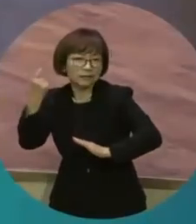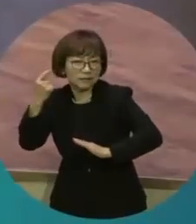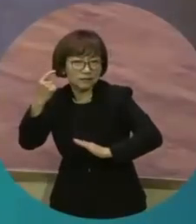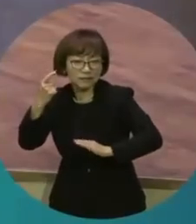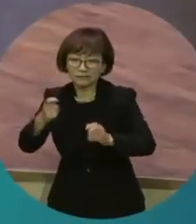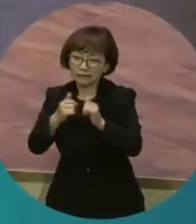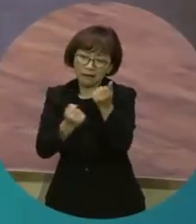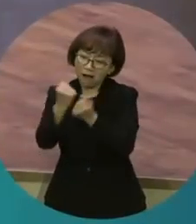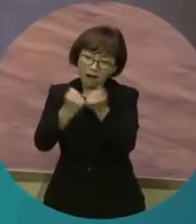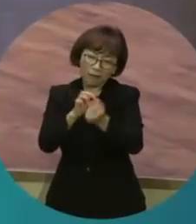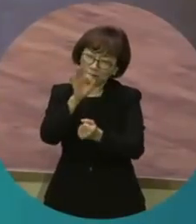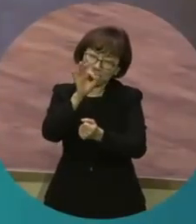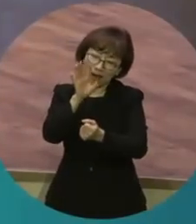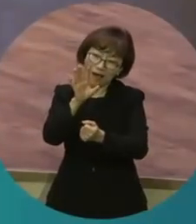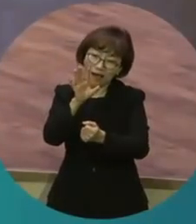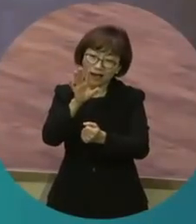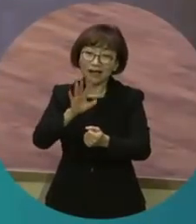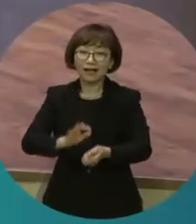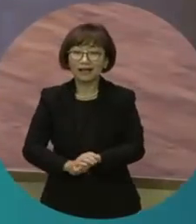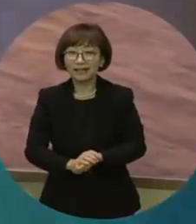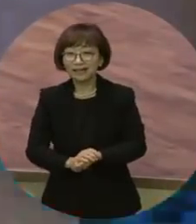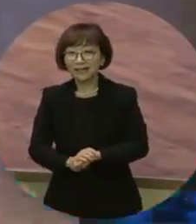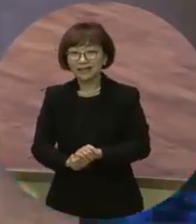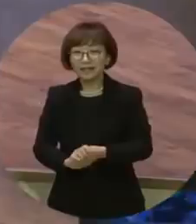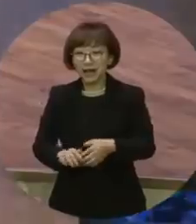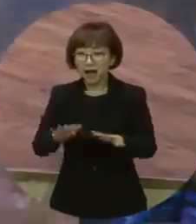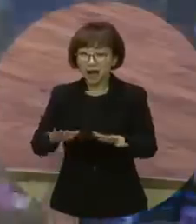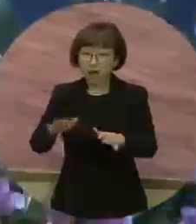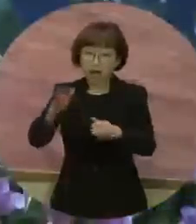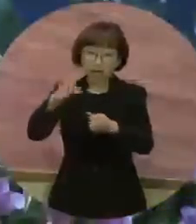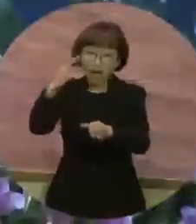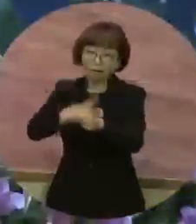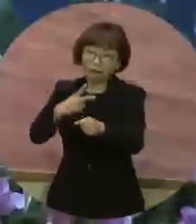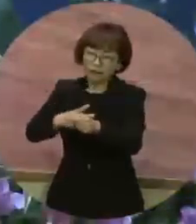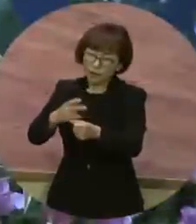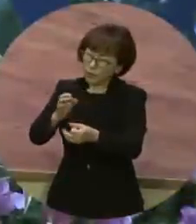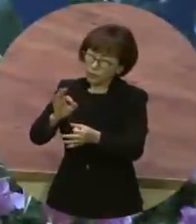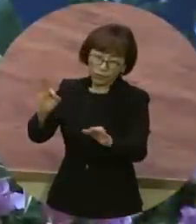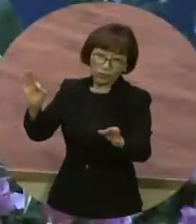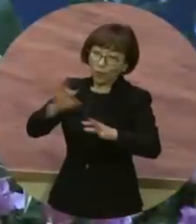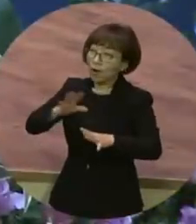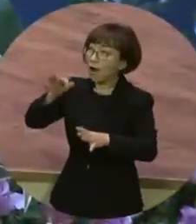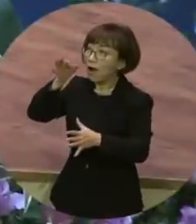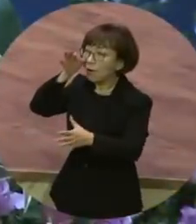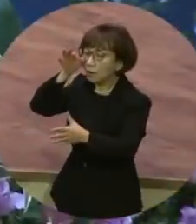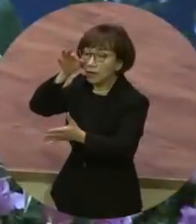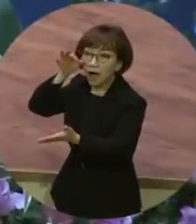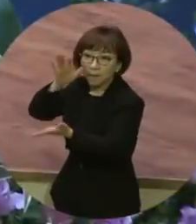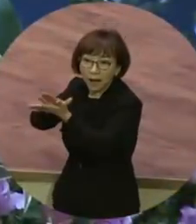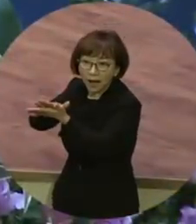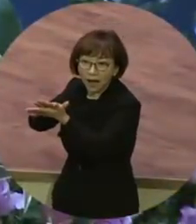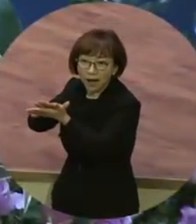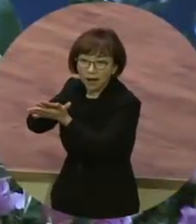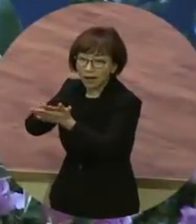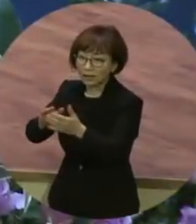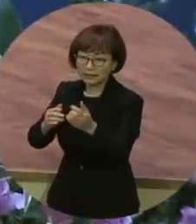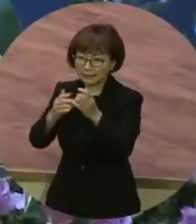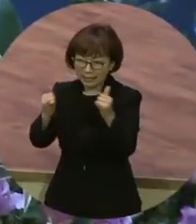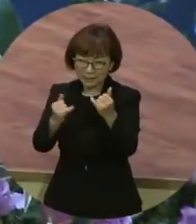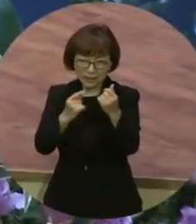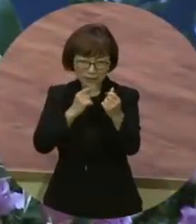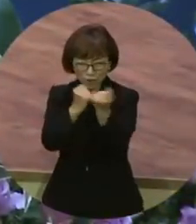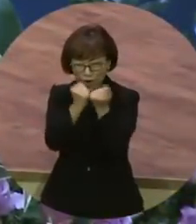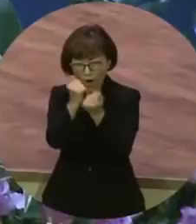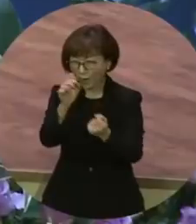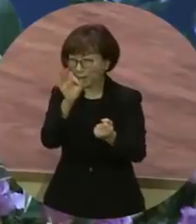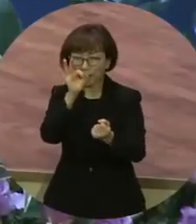가히 이르지 못할 말이로다. 바울이 엄청난 걸 지금 본 거거든요. 엄청난 계시를 본 거예요. 설명할 수 없는, 사람이 표현할